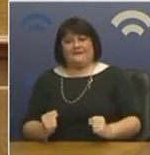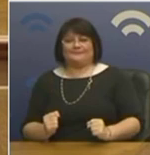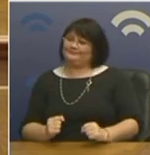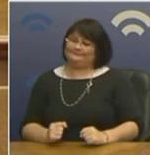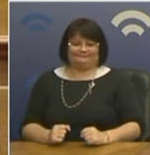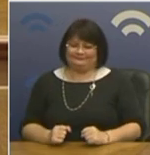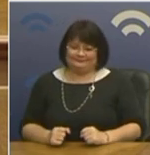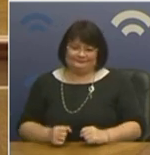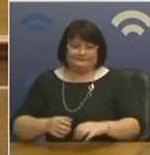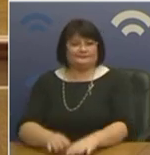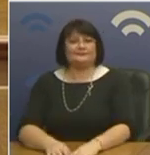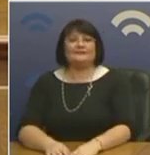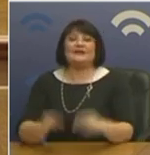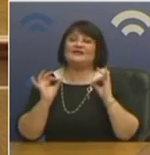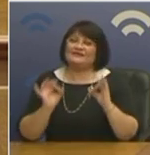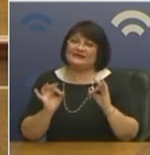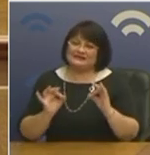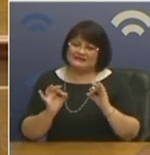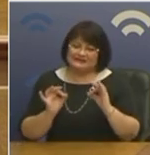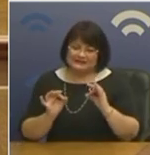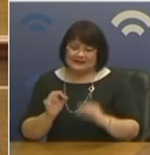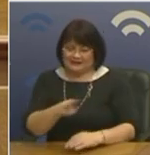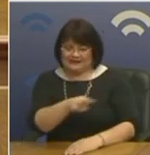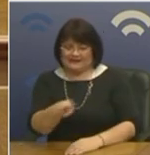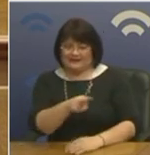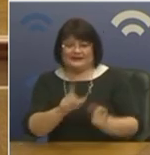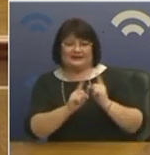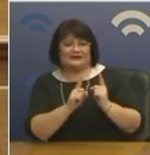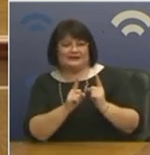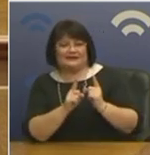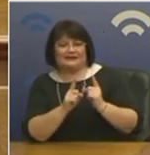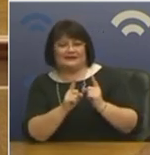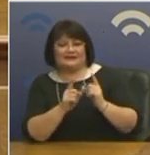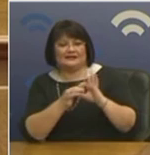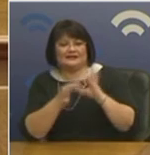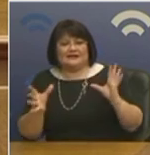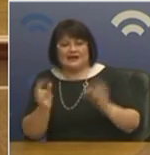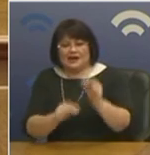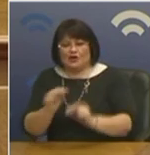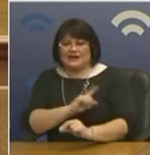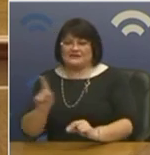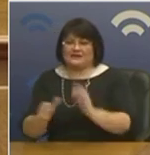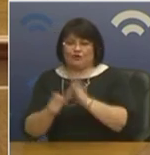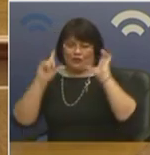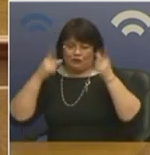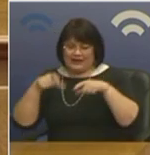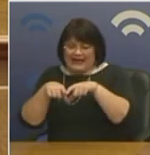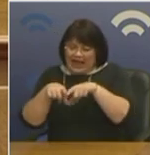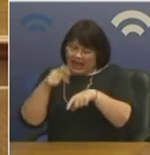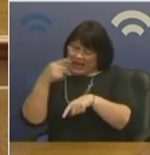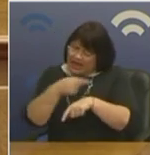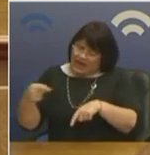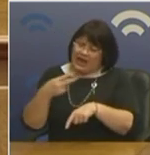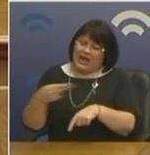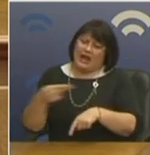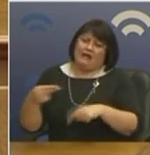κόμματα. Και βέβαια. Εδώ και οι δύο συμφωνούν, και η ΣΥΡΙΖΑ και η Νέα Δημοκρατία, να αποζηδεθούν, λέει, από τις εκλογές, η εκλογή του Προέδρου. Για το